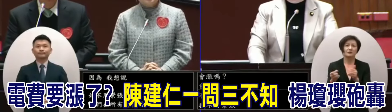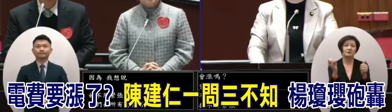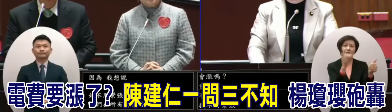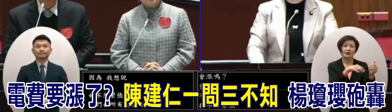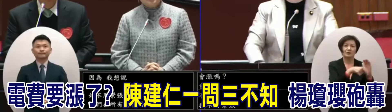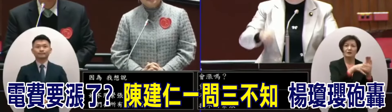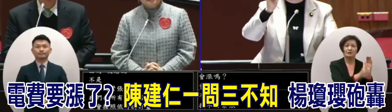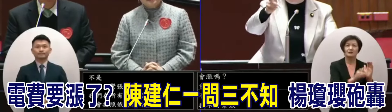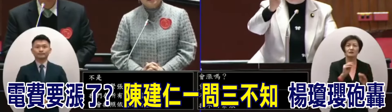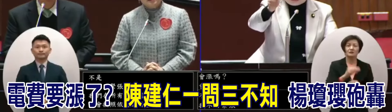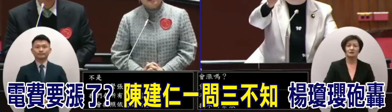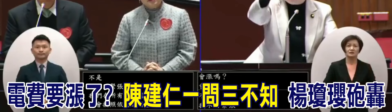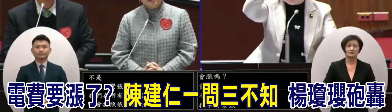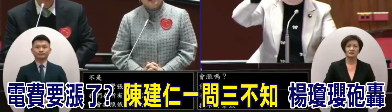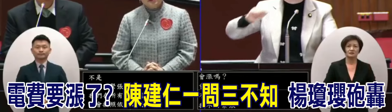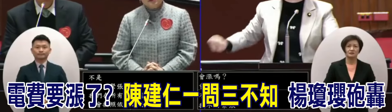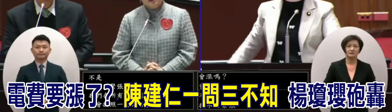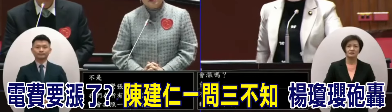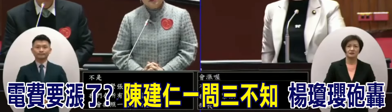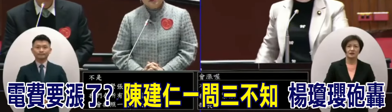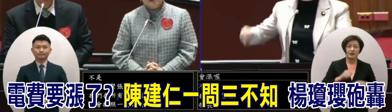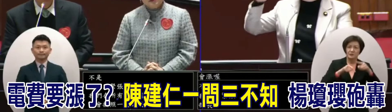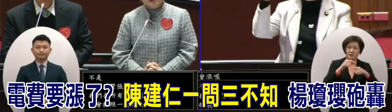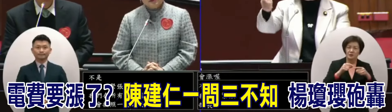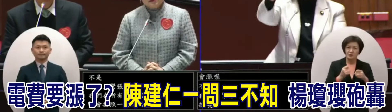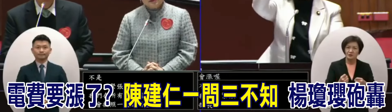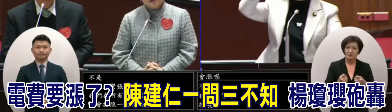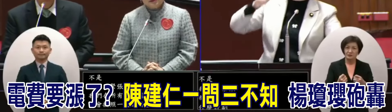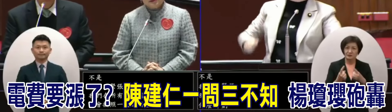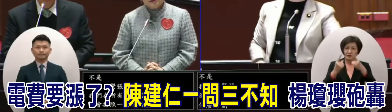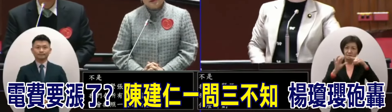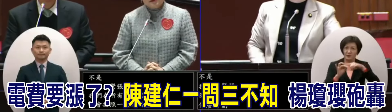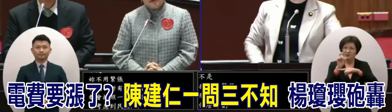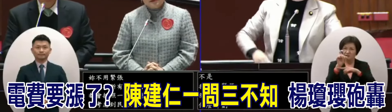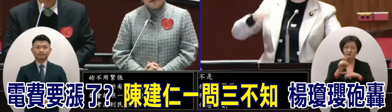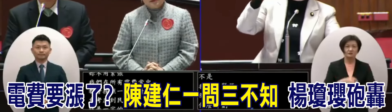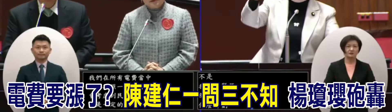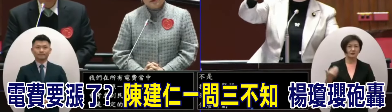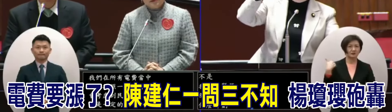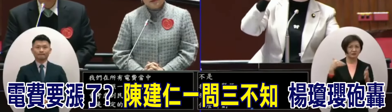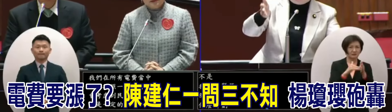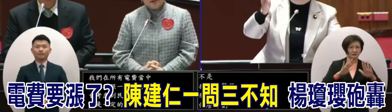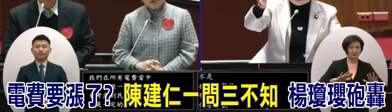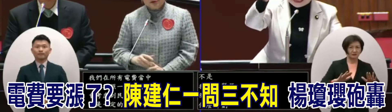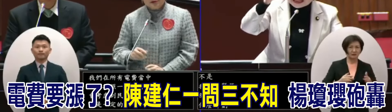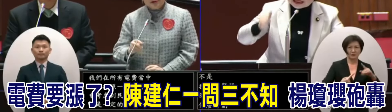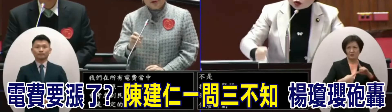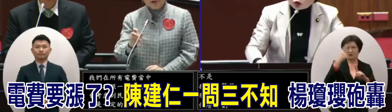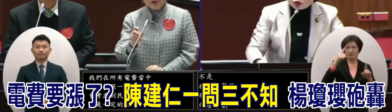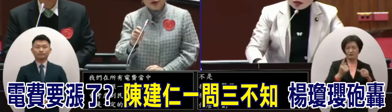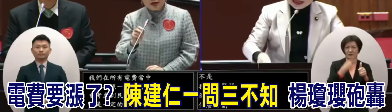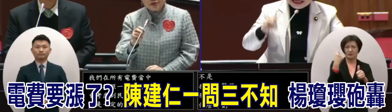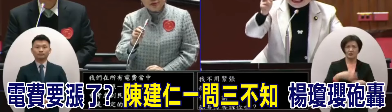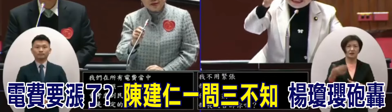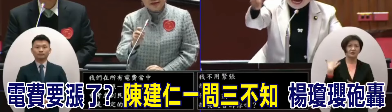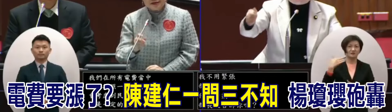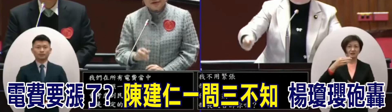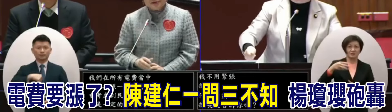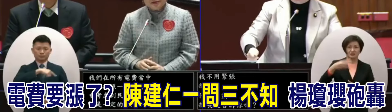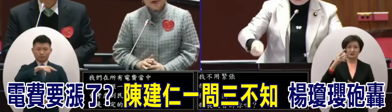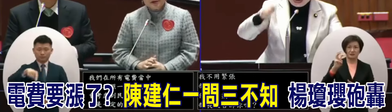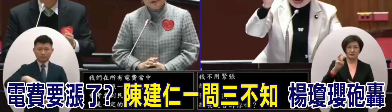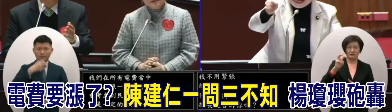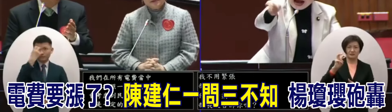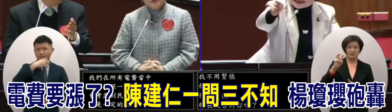吗？平均涨幅10%哎，创下历史新高哎，从来没有330度， 我们都还没有 以下